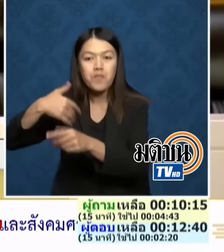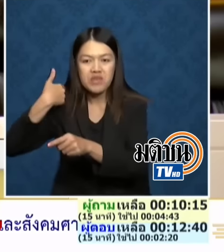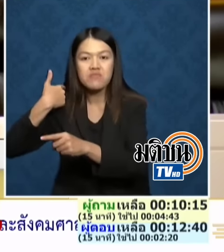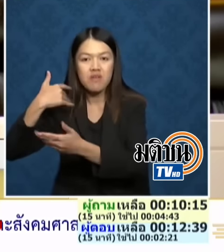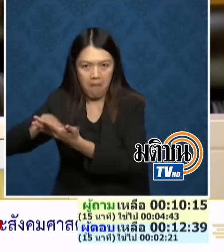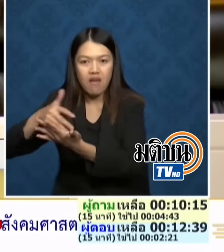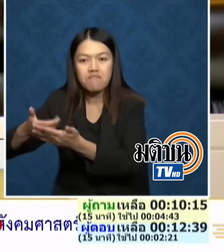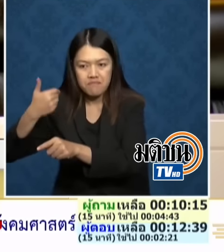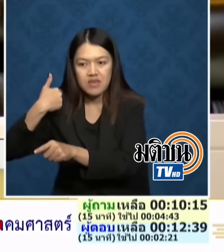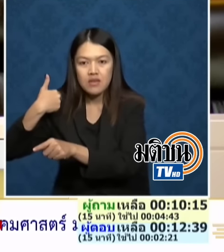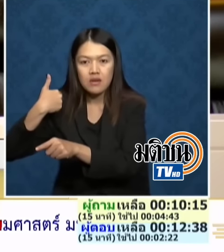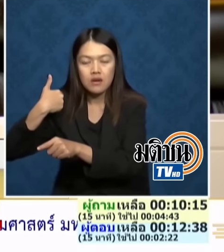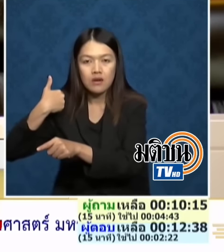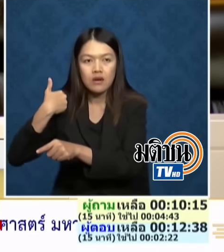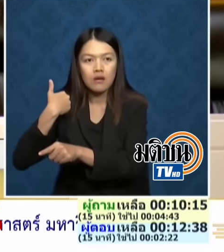บน plywood